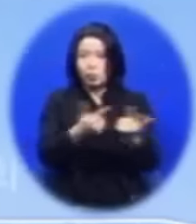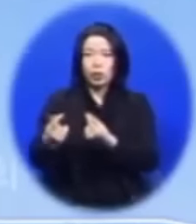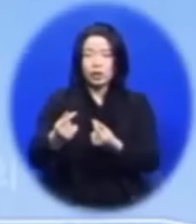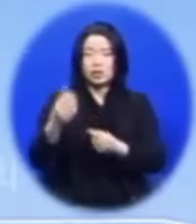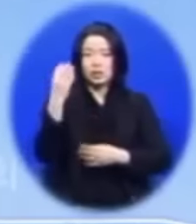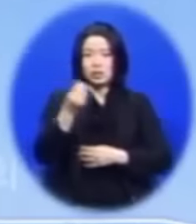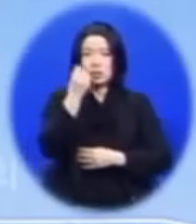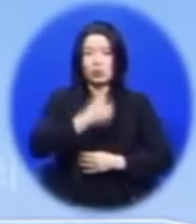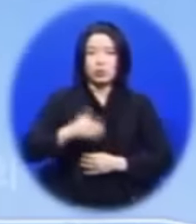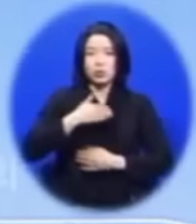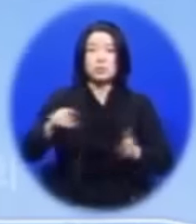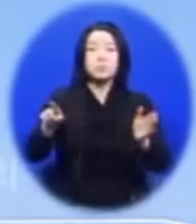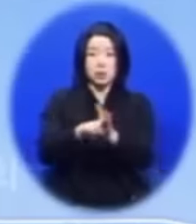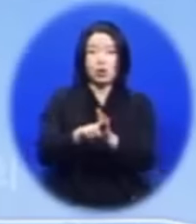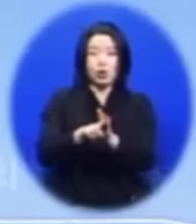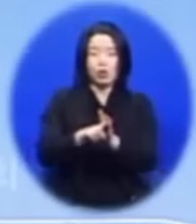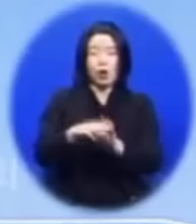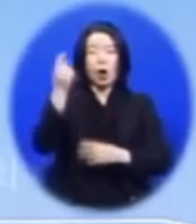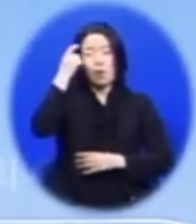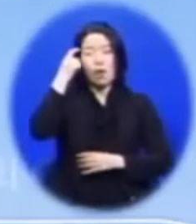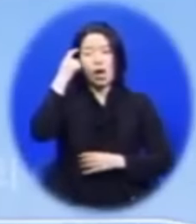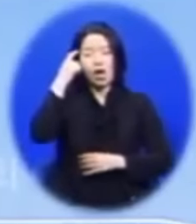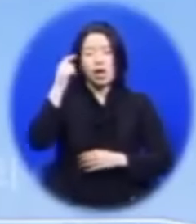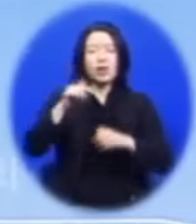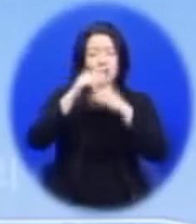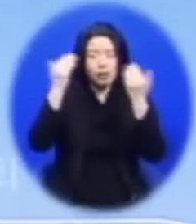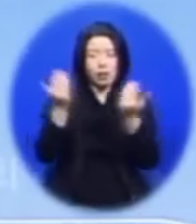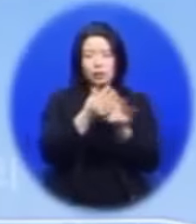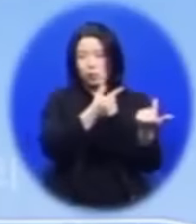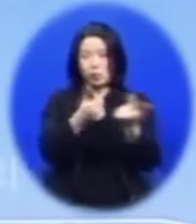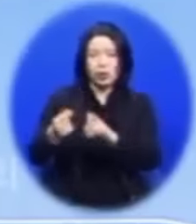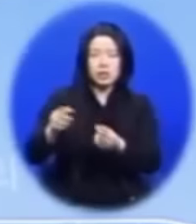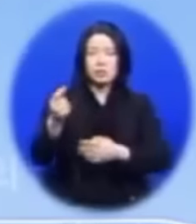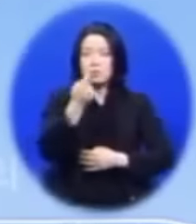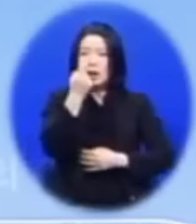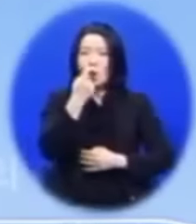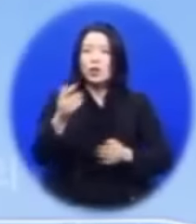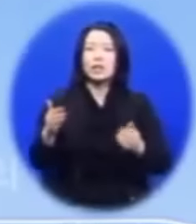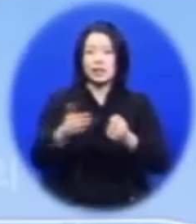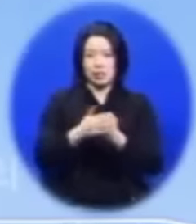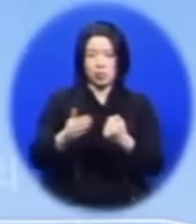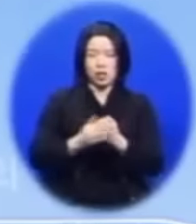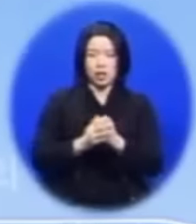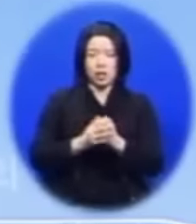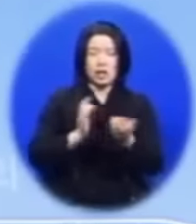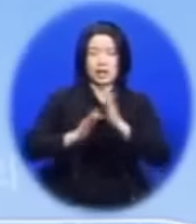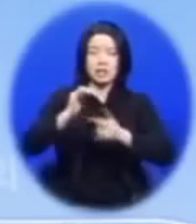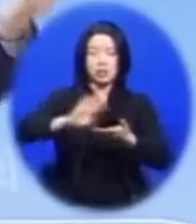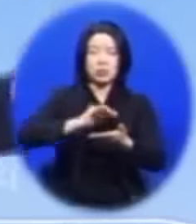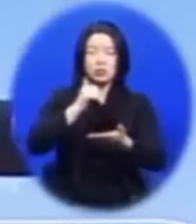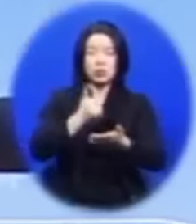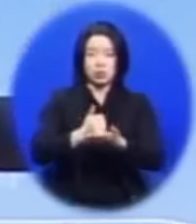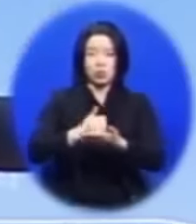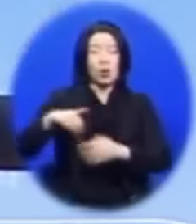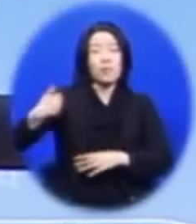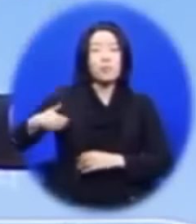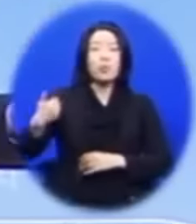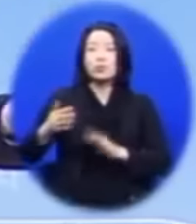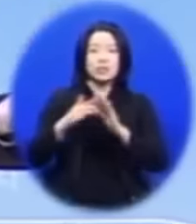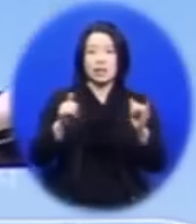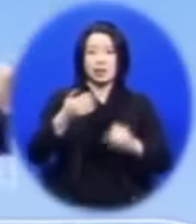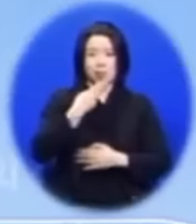믿는데 왜 하도 그렇게 배웠으니까 예수님 그리스도 모르는 사람